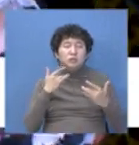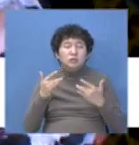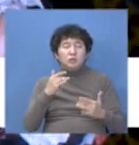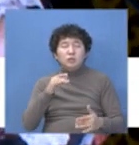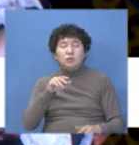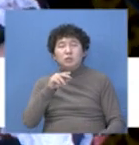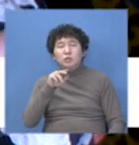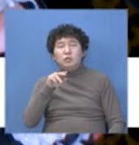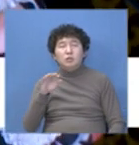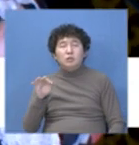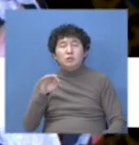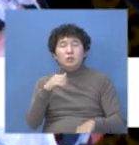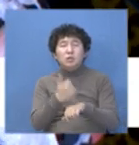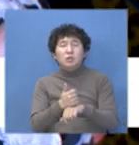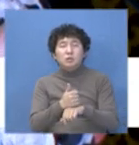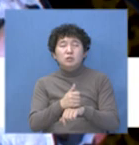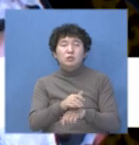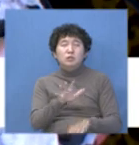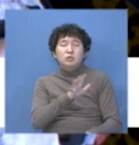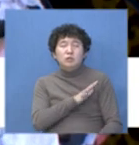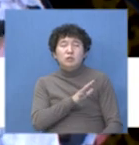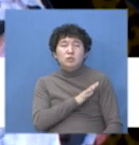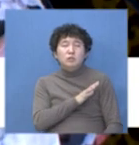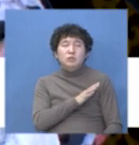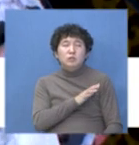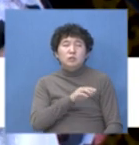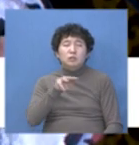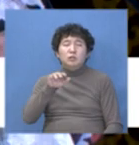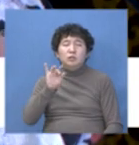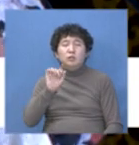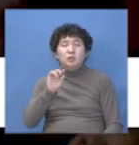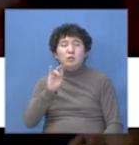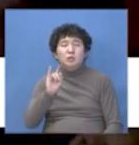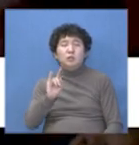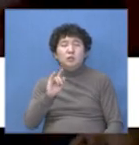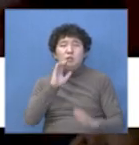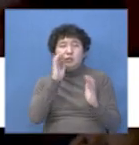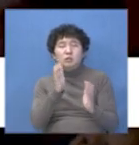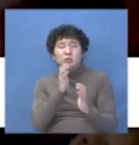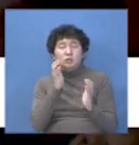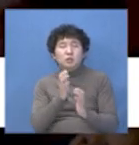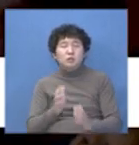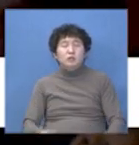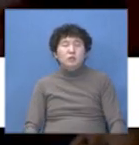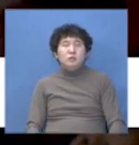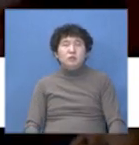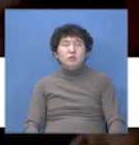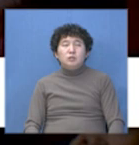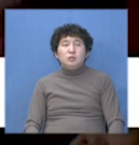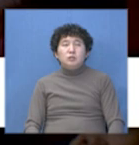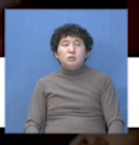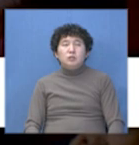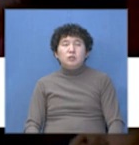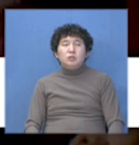Ұйымдастырушылардың айтуынша ең бастысы бай рухани мұраны сақтап қалу жолындағы шығармашылық күш-қуатқа ие болу. Дильназ Тұрғазыева, Алексей Сафонов,